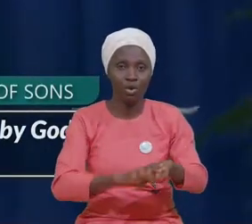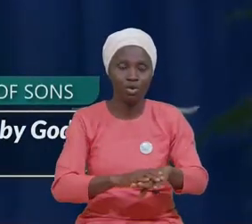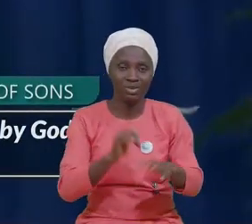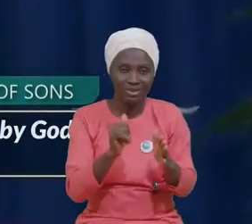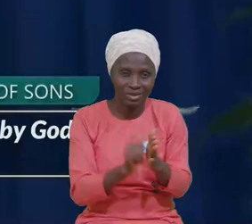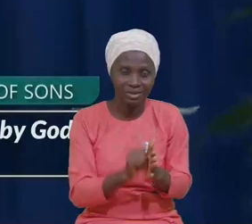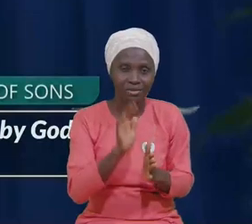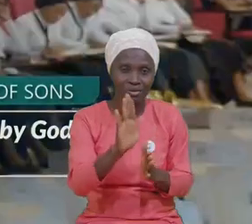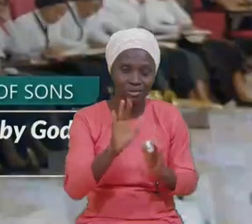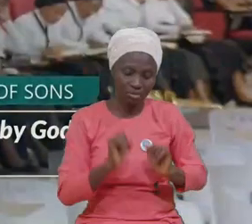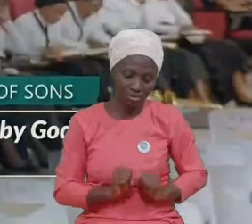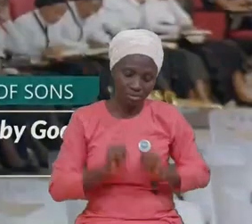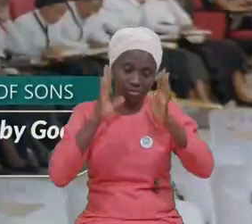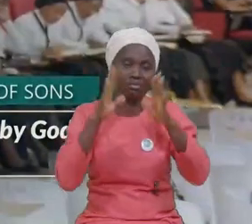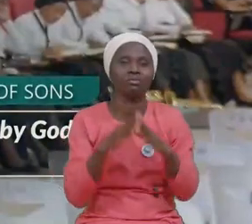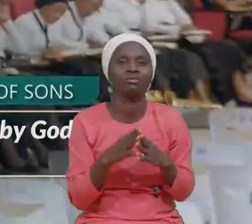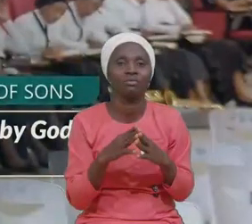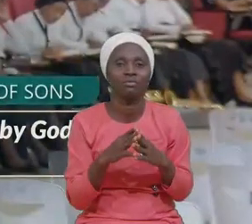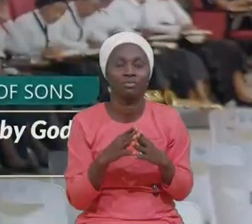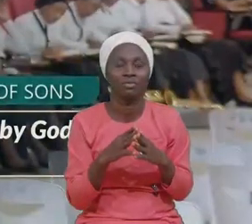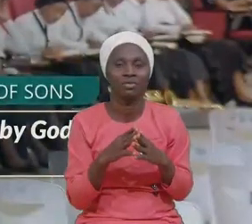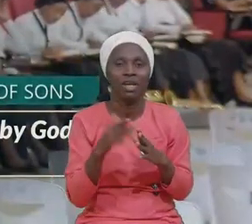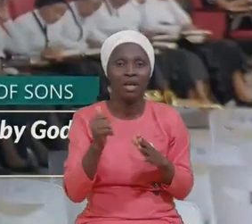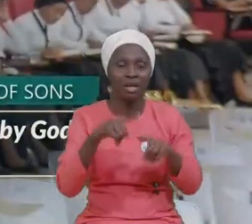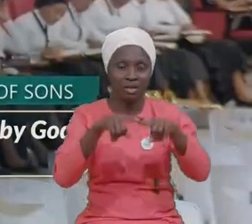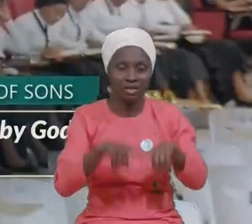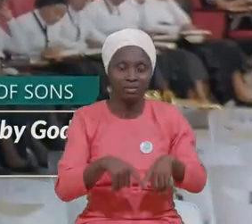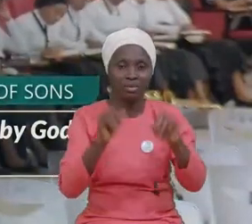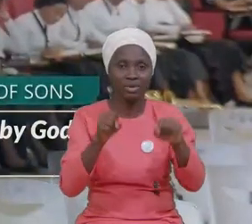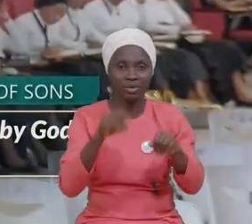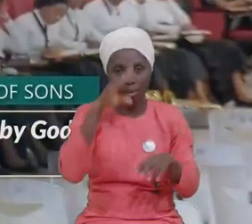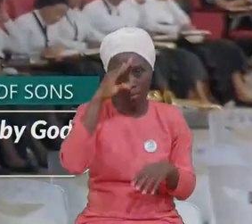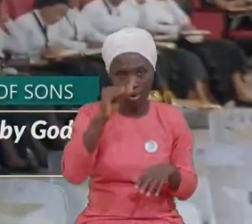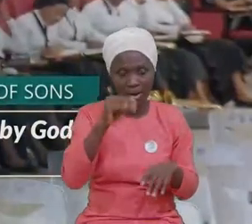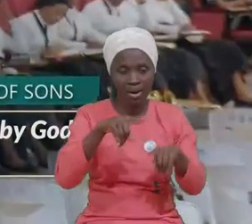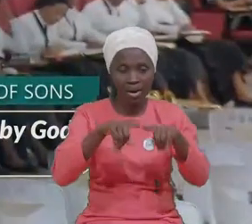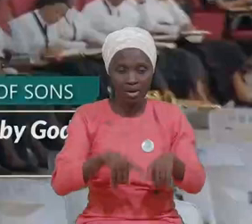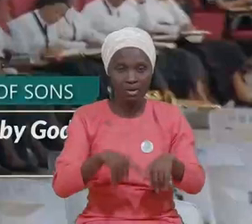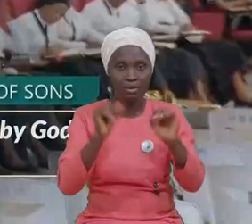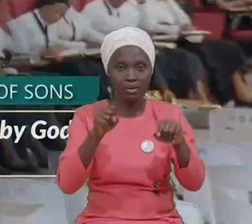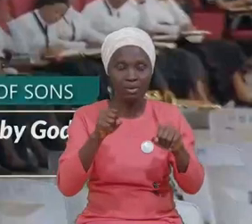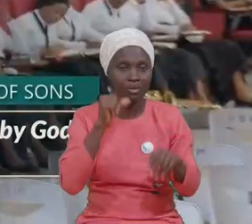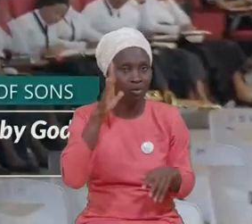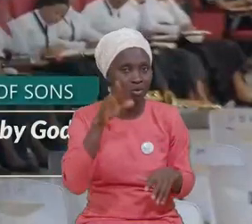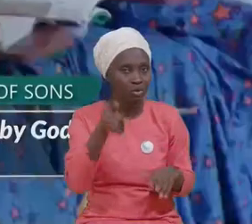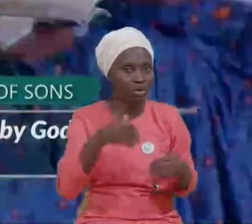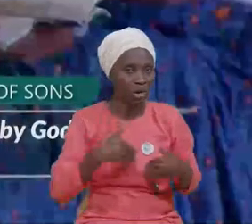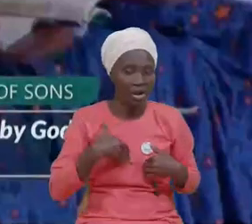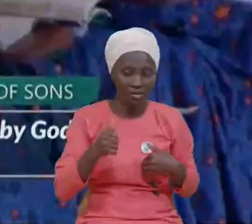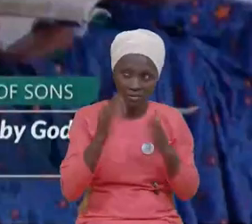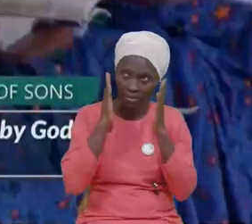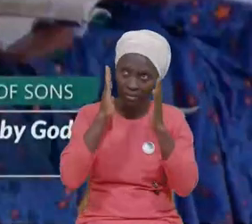compte sur cet engagement. Tu es un homme digne de confiance, une femme digne de confiance. Tu